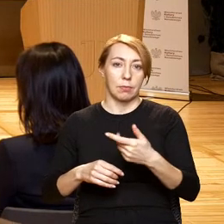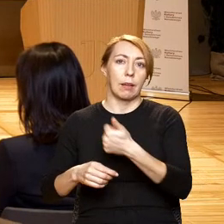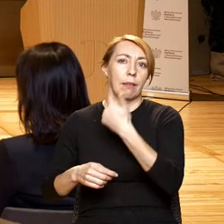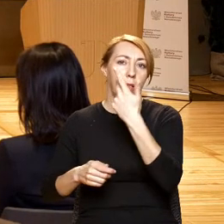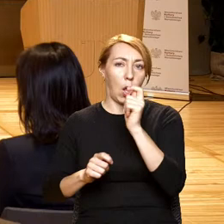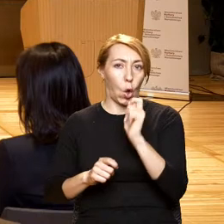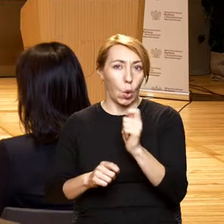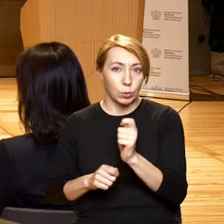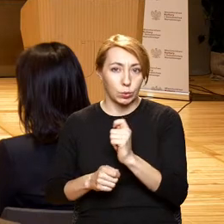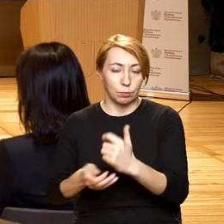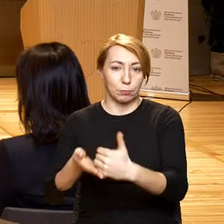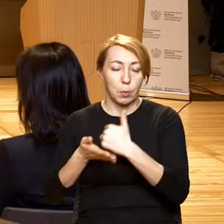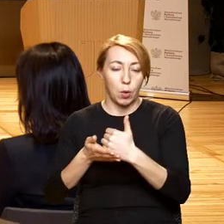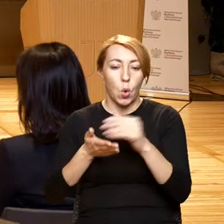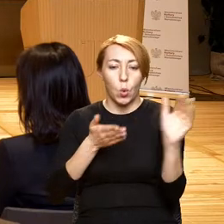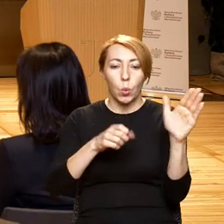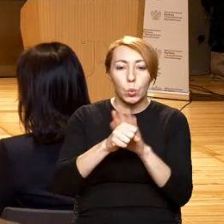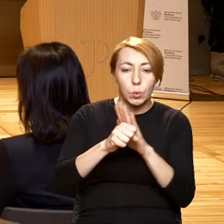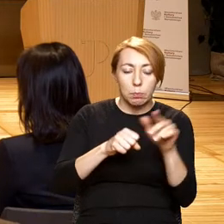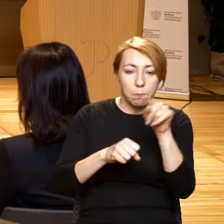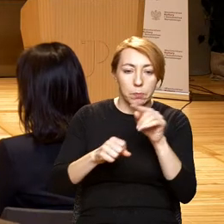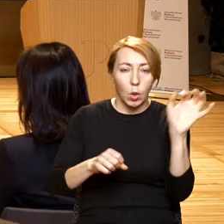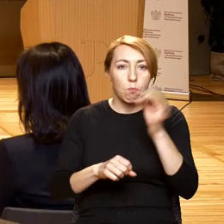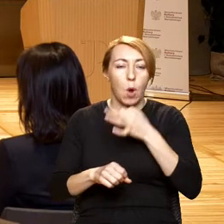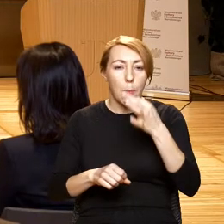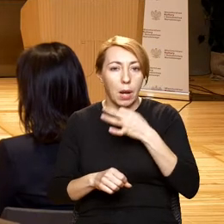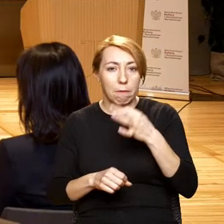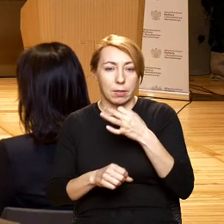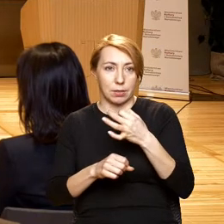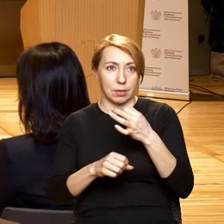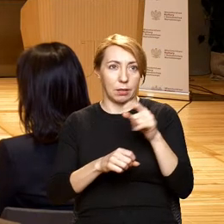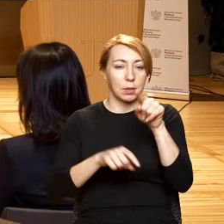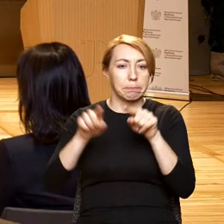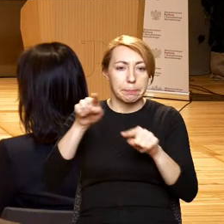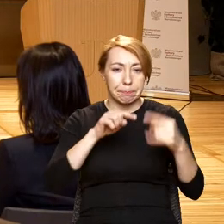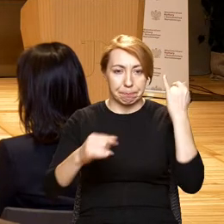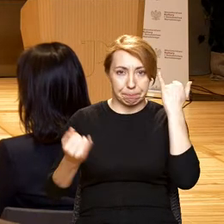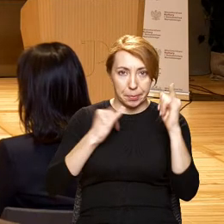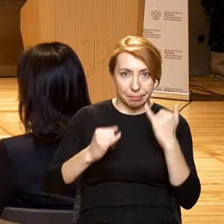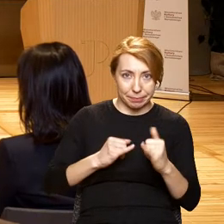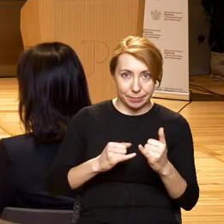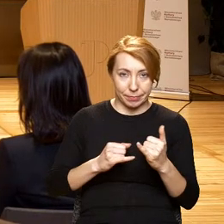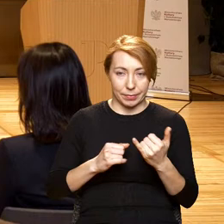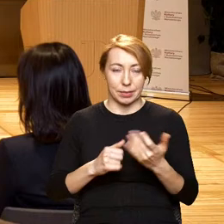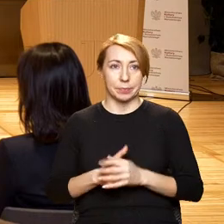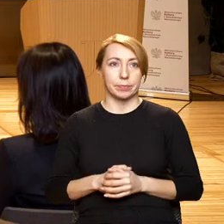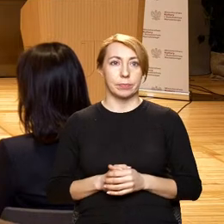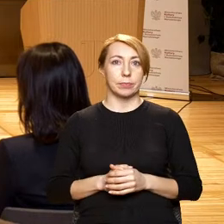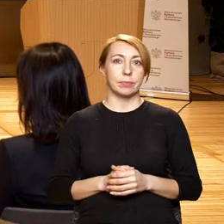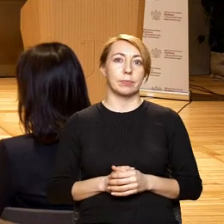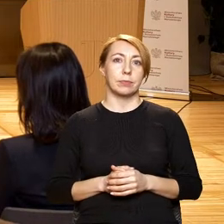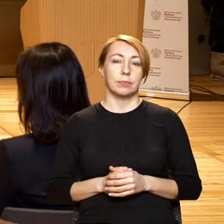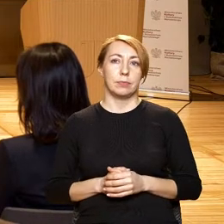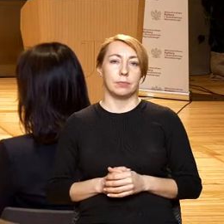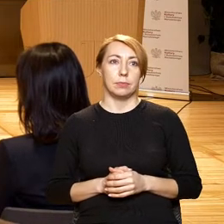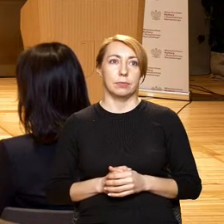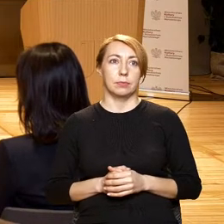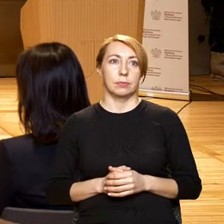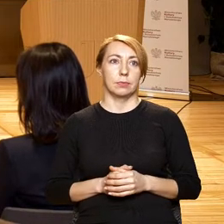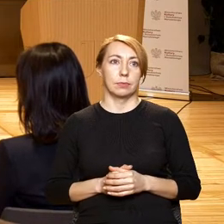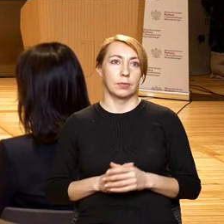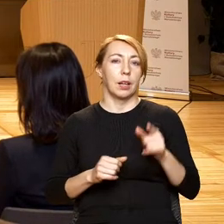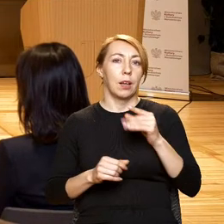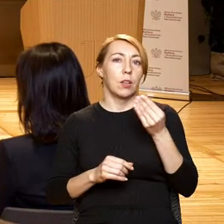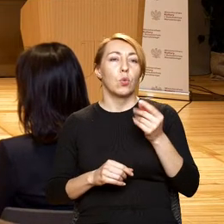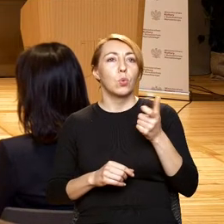podczas których uzupełniliśmy, poprawili i wyprostowali wszystko to, co było u mnie skrzywione albo jeszcze nie